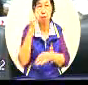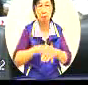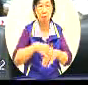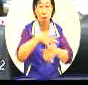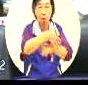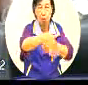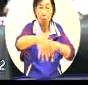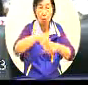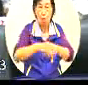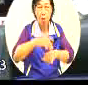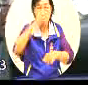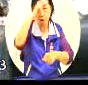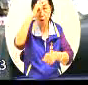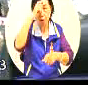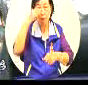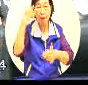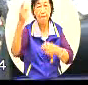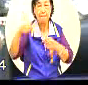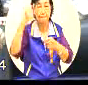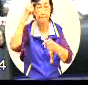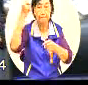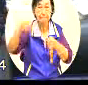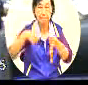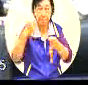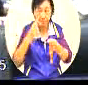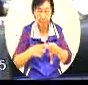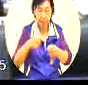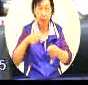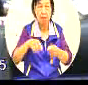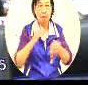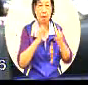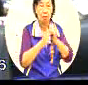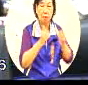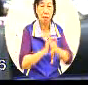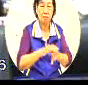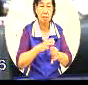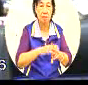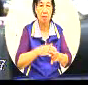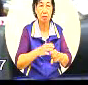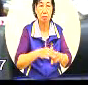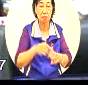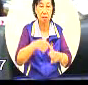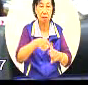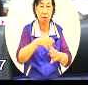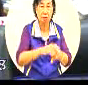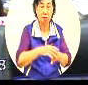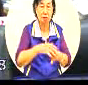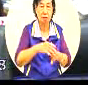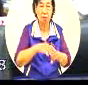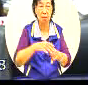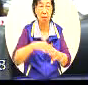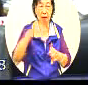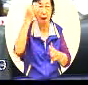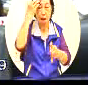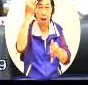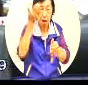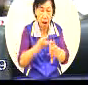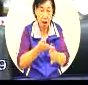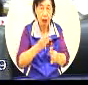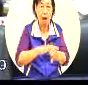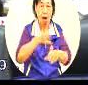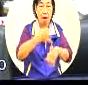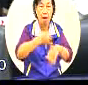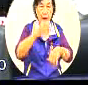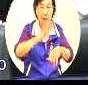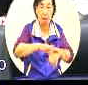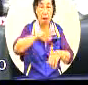年的高雄市民不要再有受到这一种登革热的困扰，也不要再有人因为登革热而死伤，这